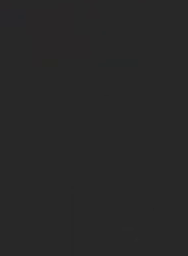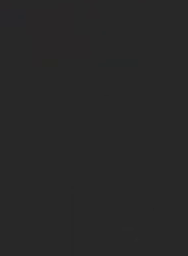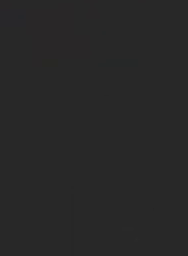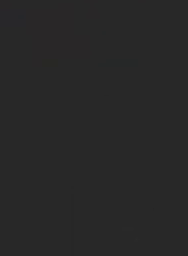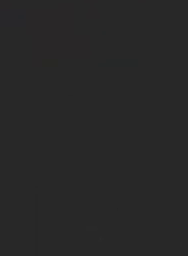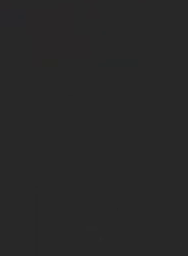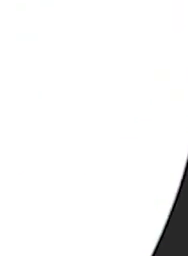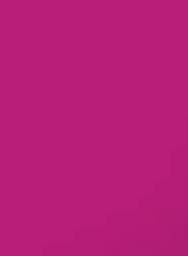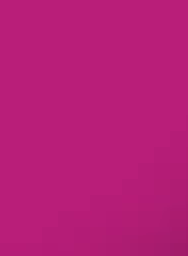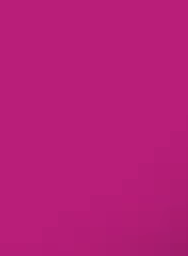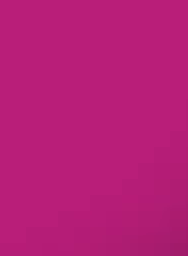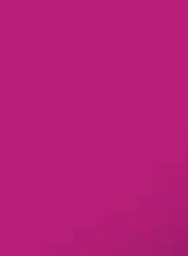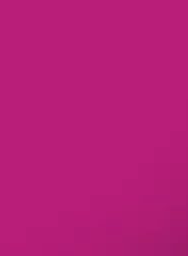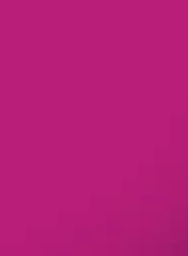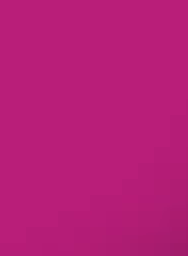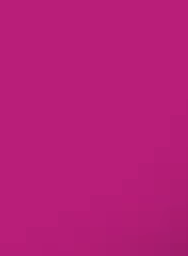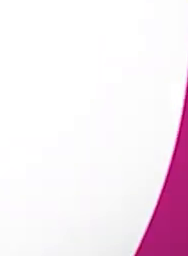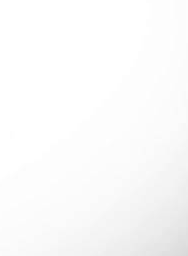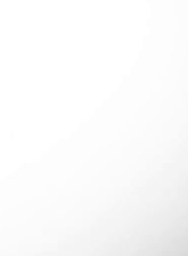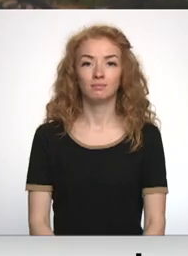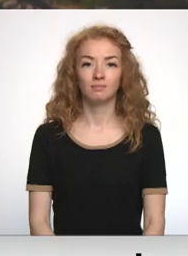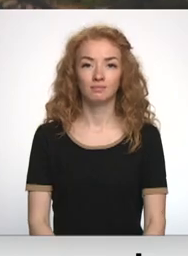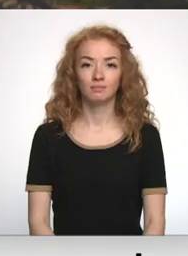Re, viss ēters ir te!